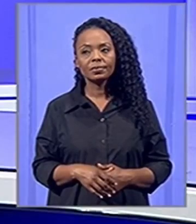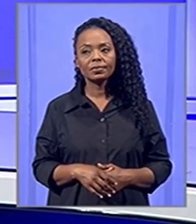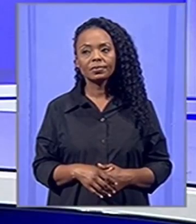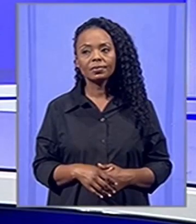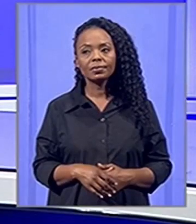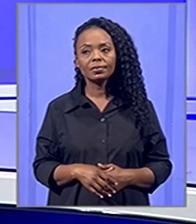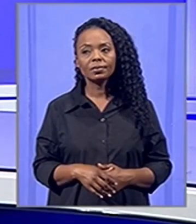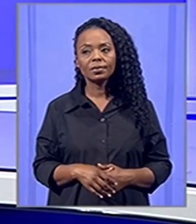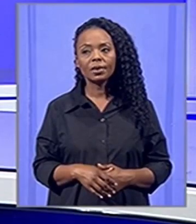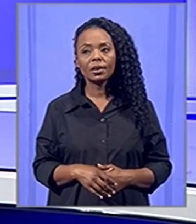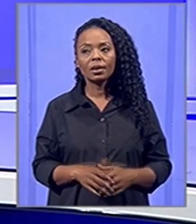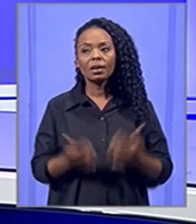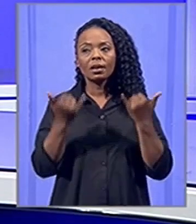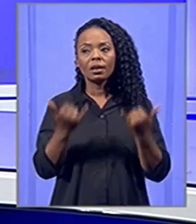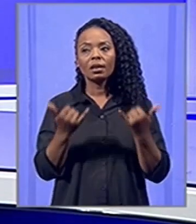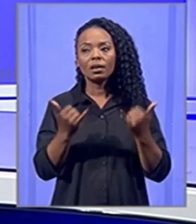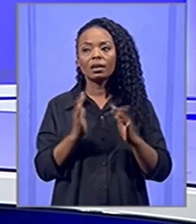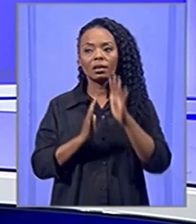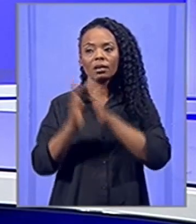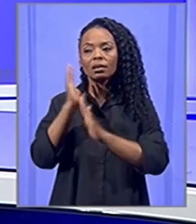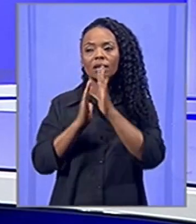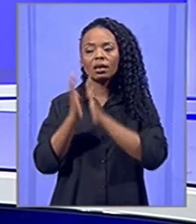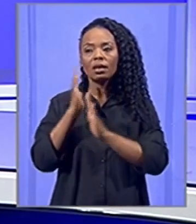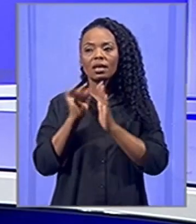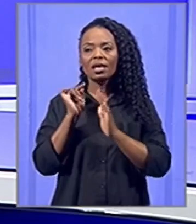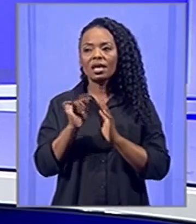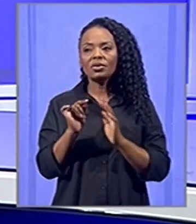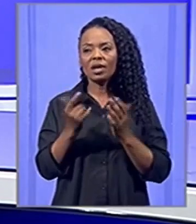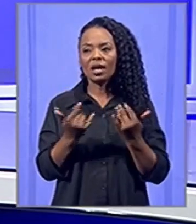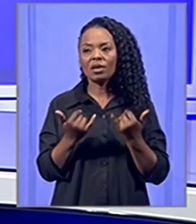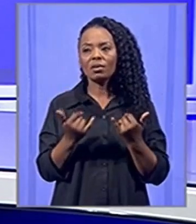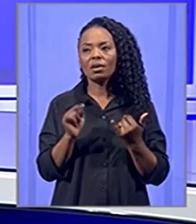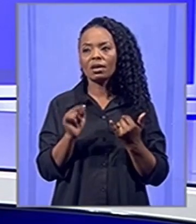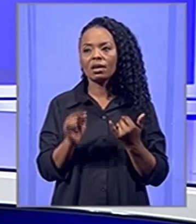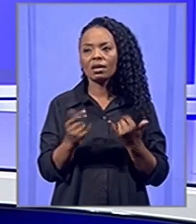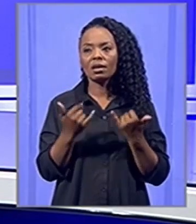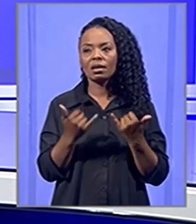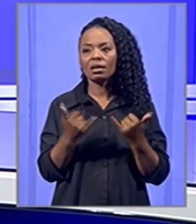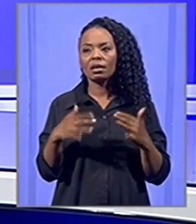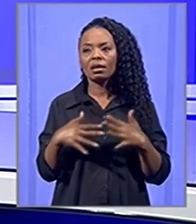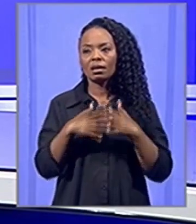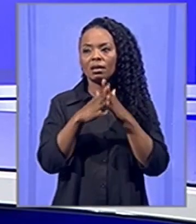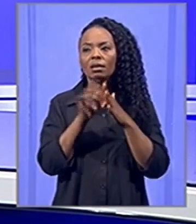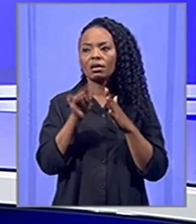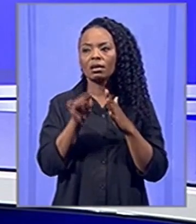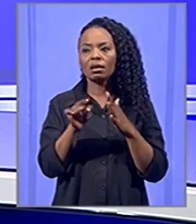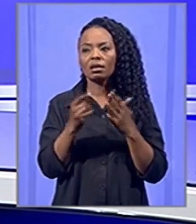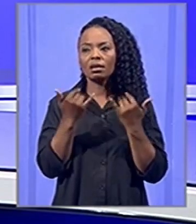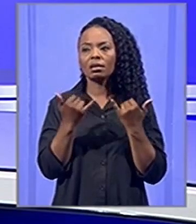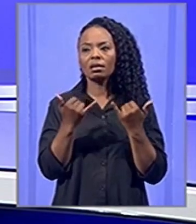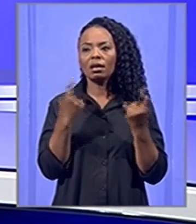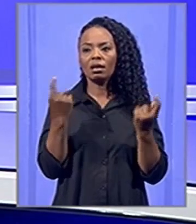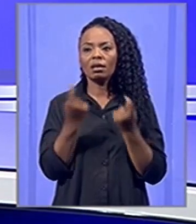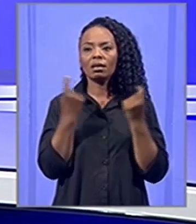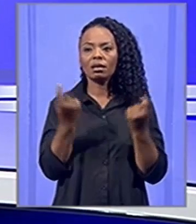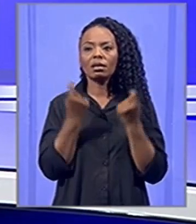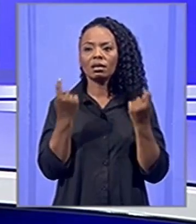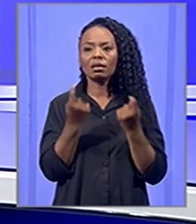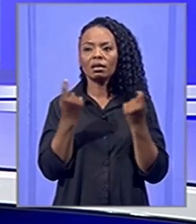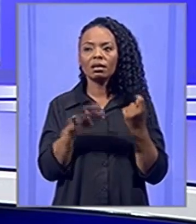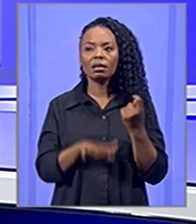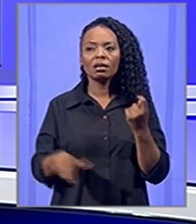Ngwaoboswa setso le history di tshwanetse go sirelediwa mo dibukeng. Ao ke maikutlo a neng a arogangwa ka nako ya tlhomo semmuso ya keteko